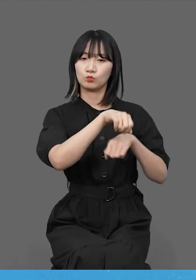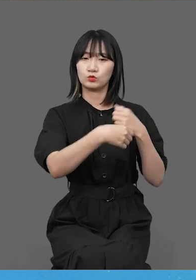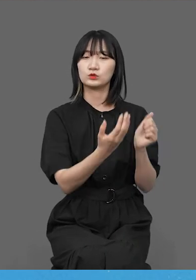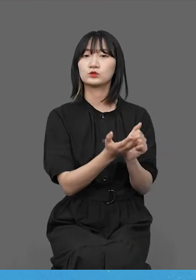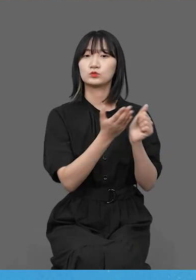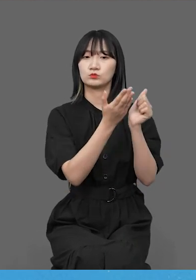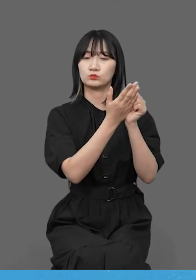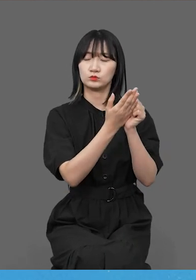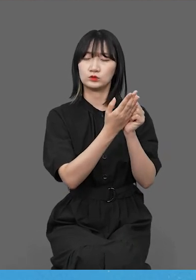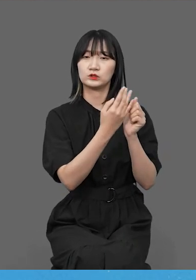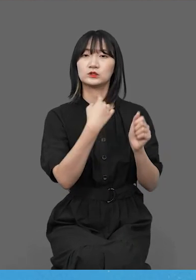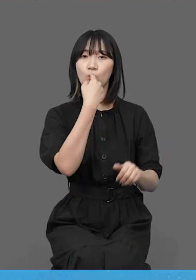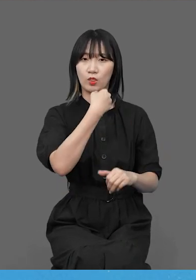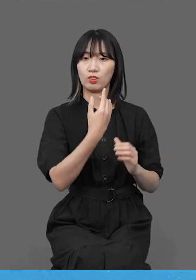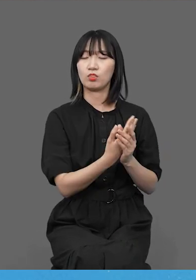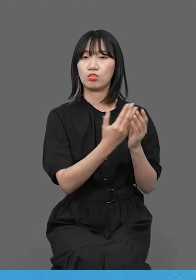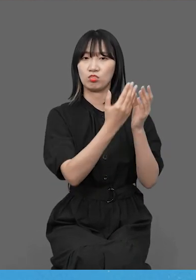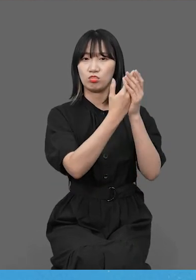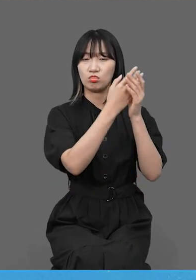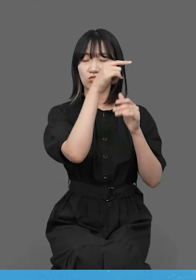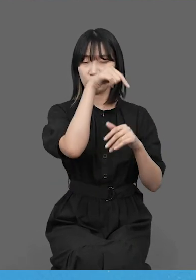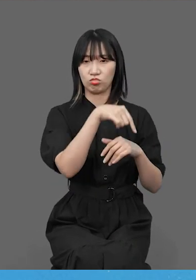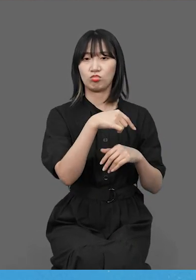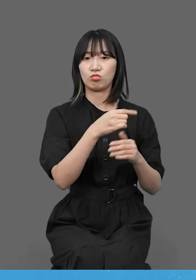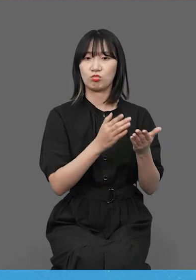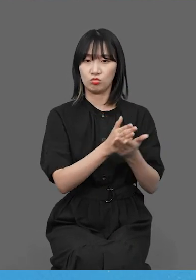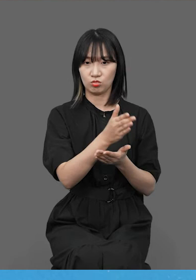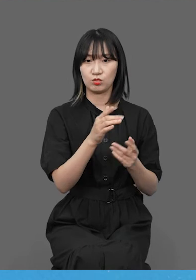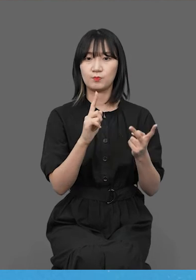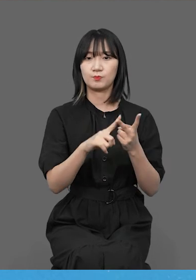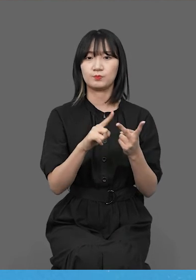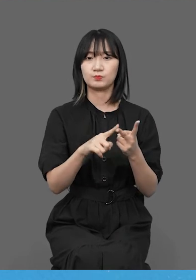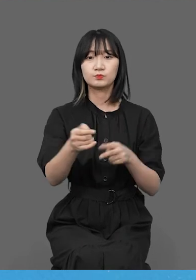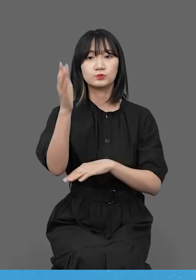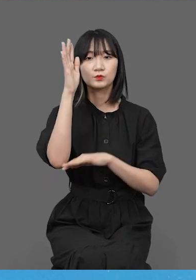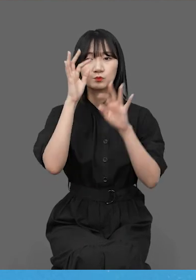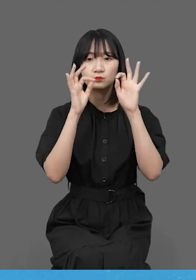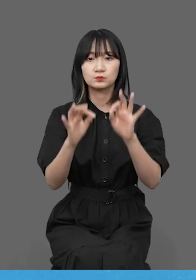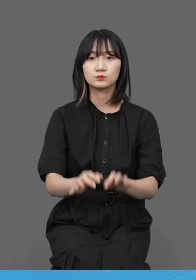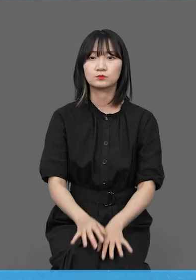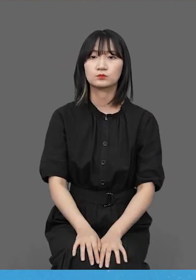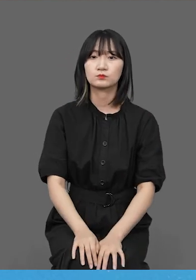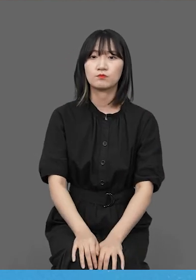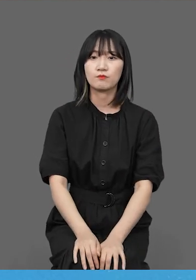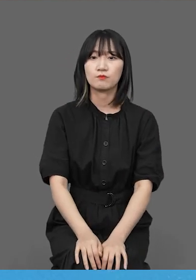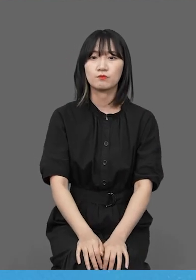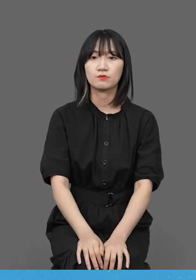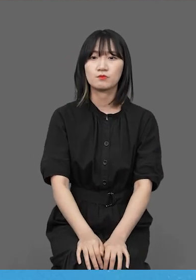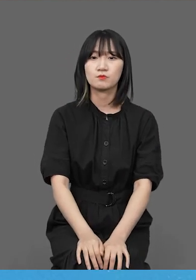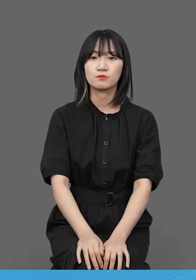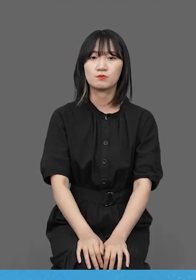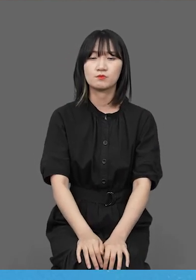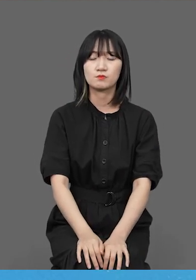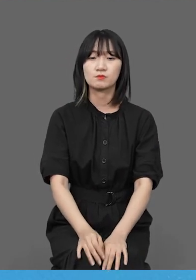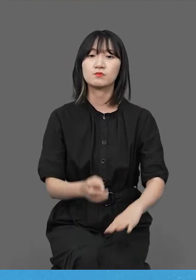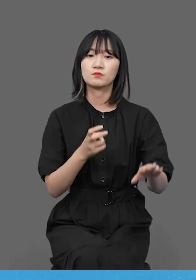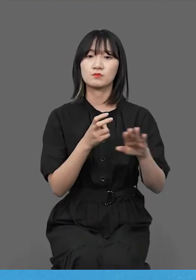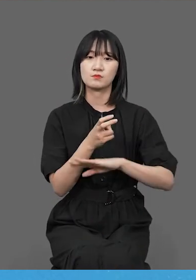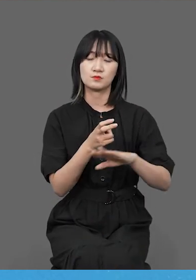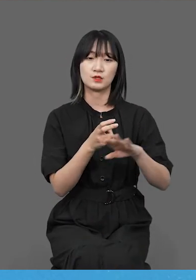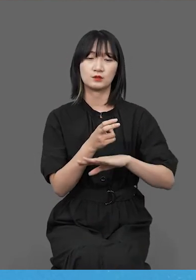많이 알려지신 분인데, 저분이 하신 말씀 보십시오. 저게 뭐냐면은 이 버스가